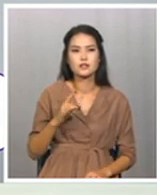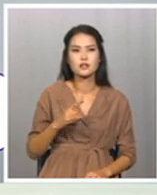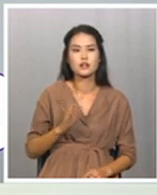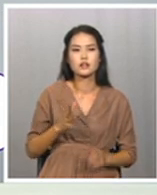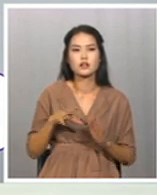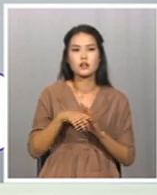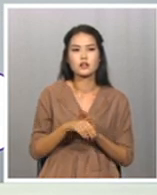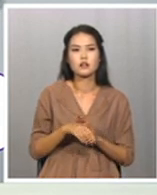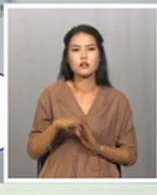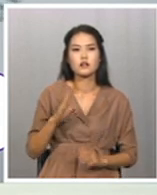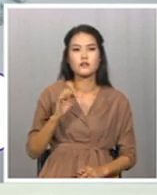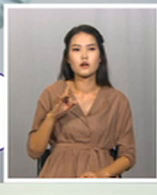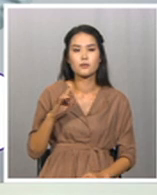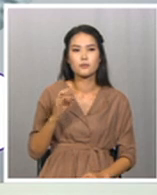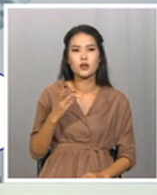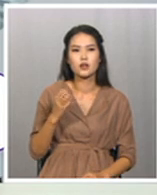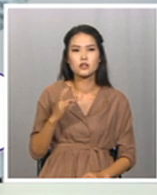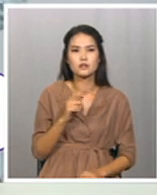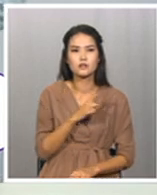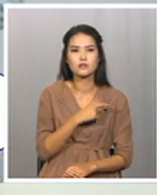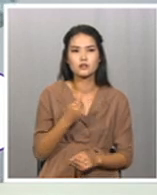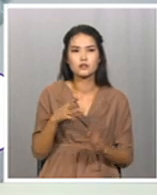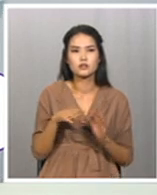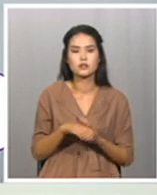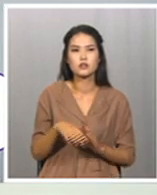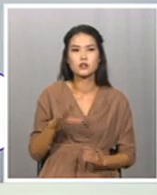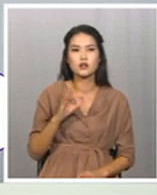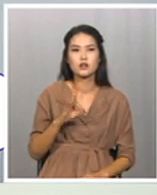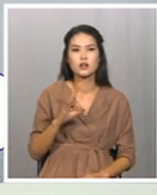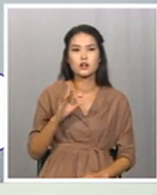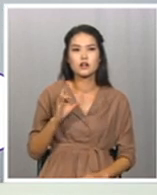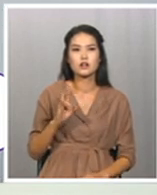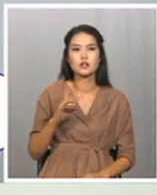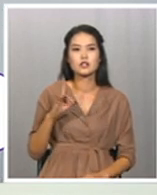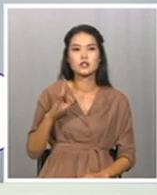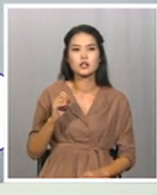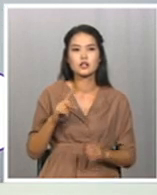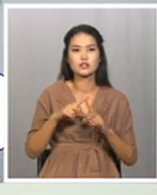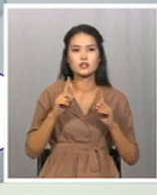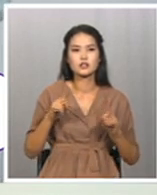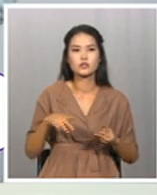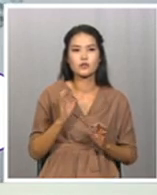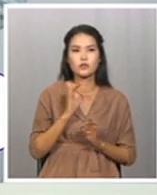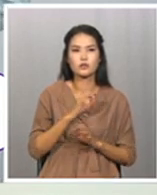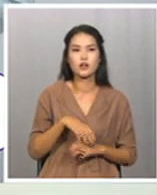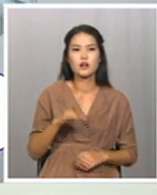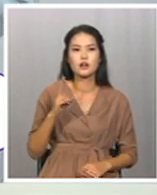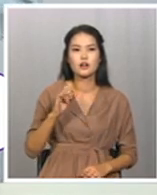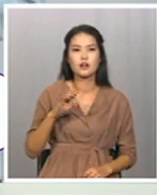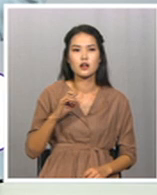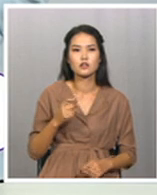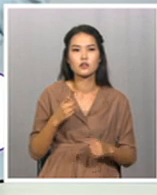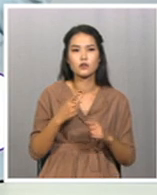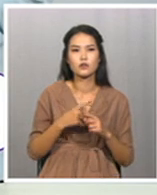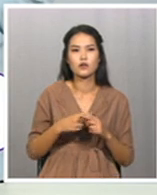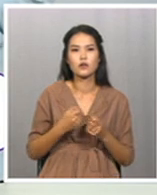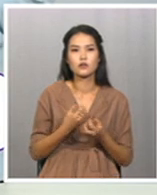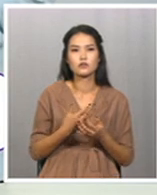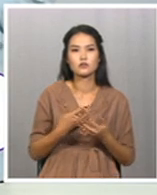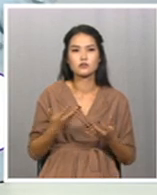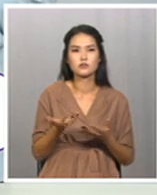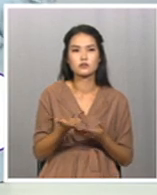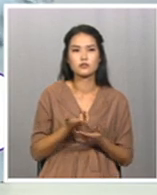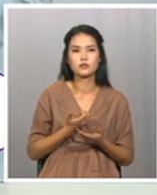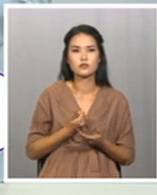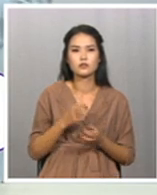өндірісінде, фармацевтикада қолданылады, pH реттегіш ретінде және калийдің әртүрлі қосылыстарын